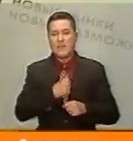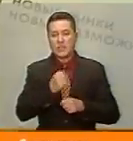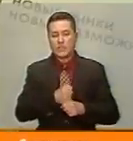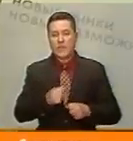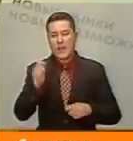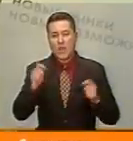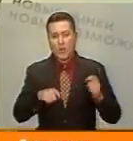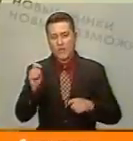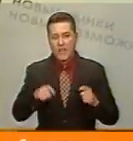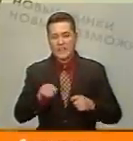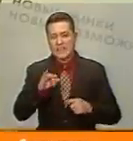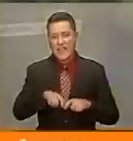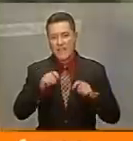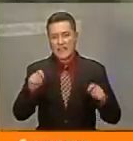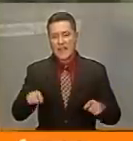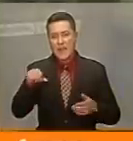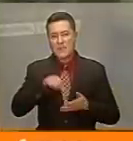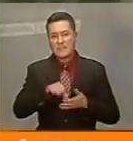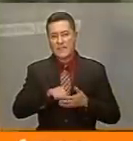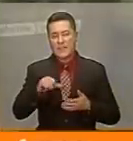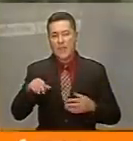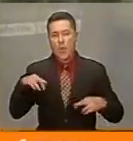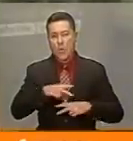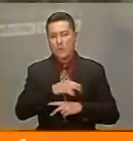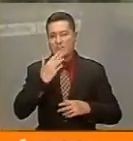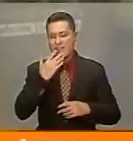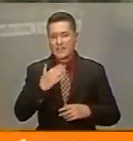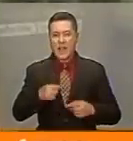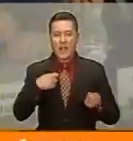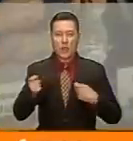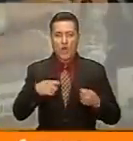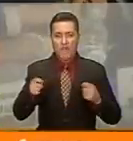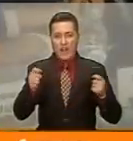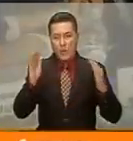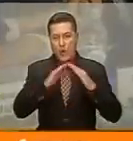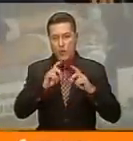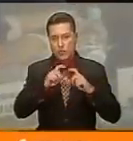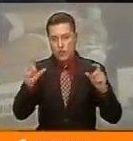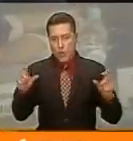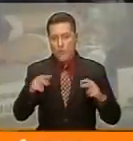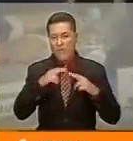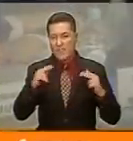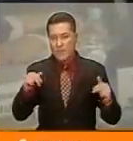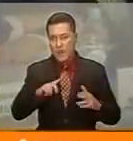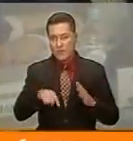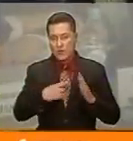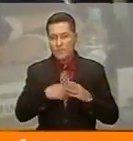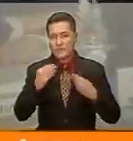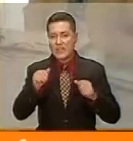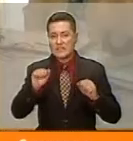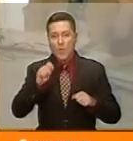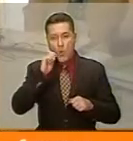українсько-угорську конференцію і відкрили представництво Угорського національного торговельного дому. Це, певен Вілкул, дасть змогу місцевим підприємцям